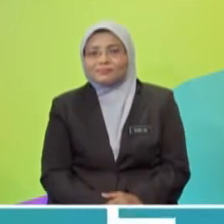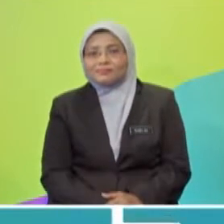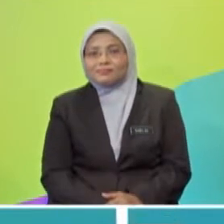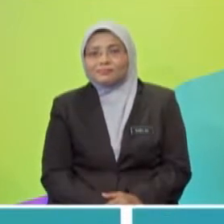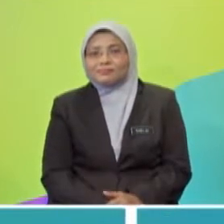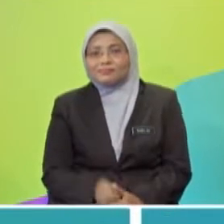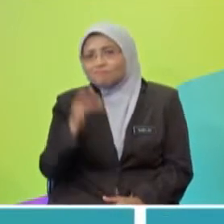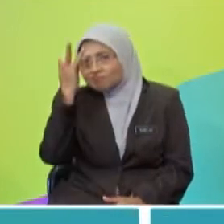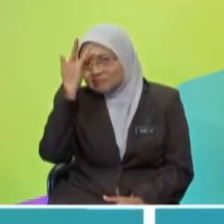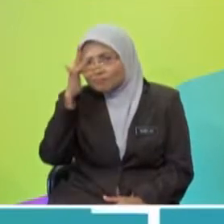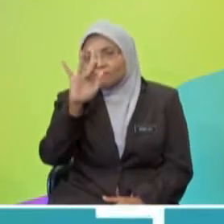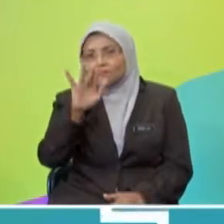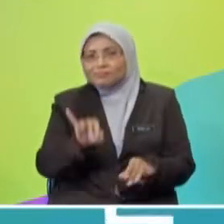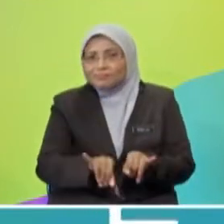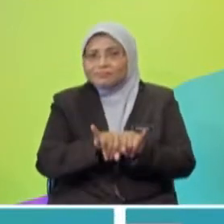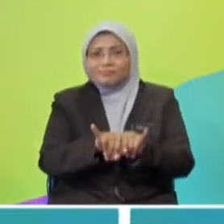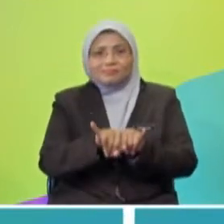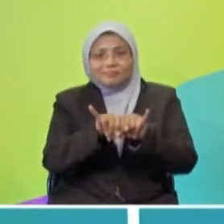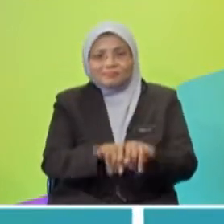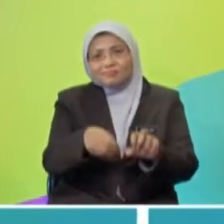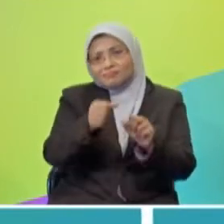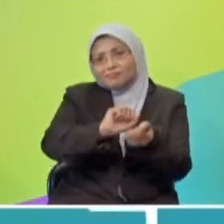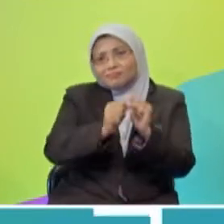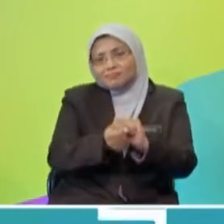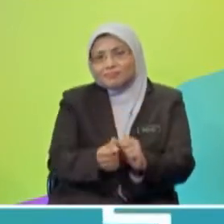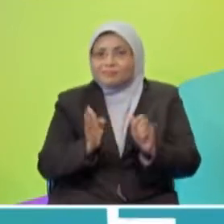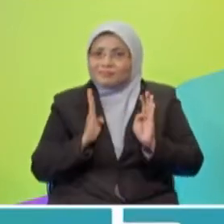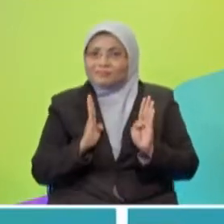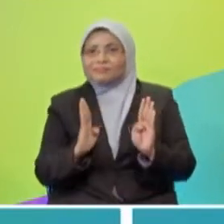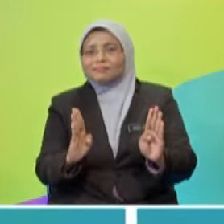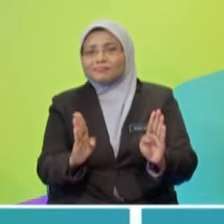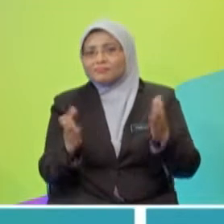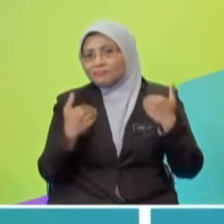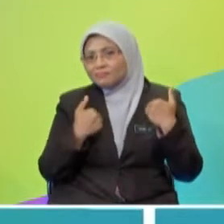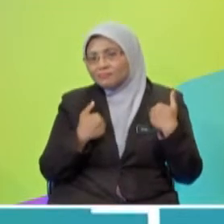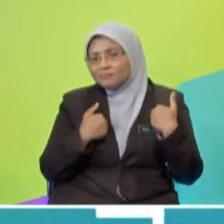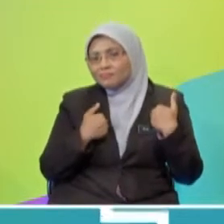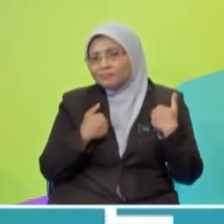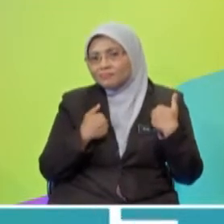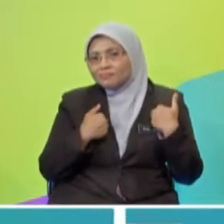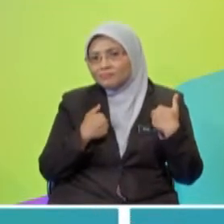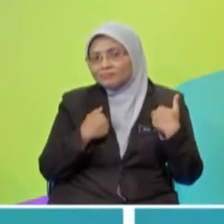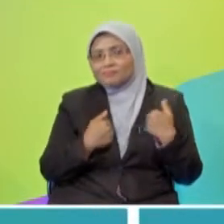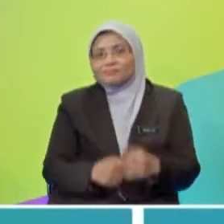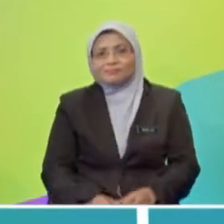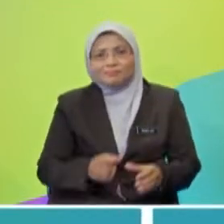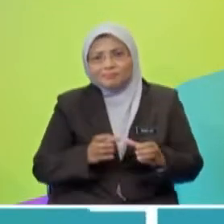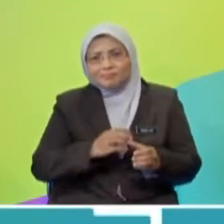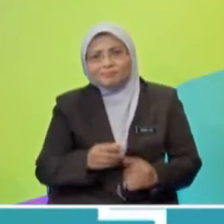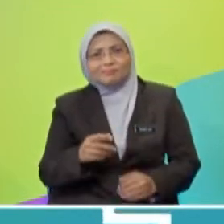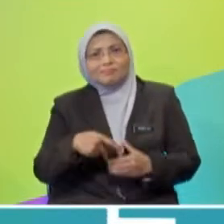cekap menunggang kuda sahabat yang sangat berani memilih kecerdasan yang luar biasa sehingga